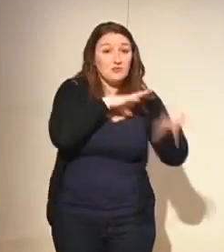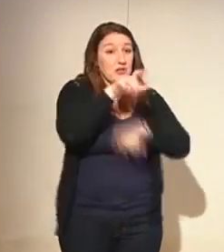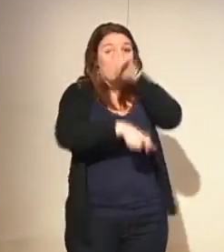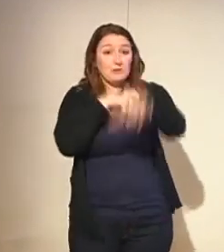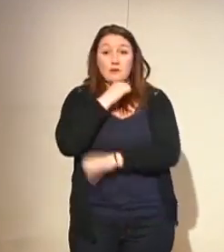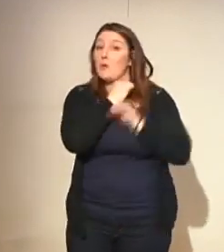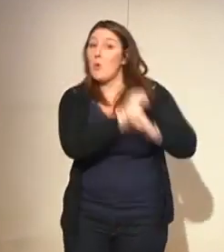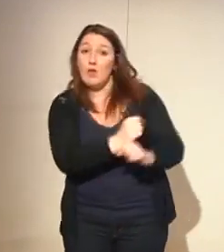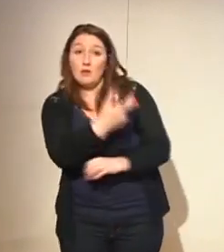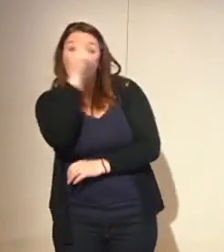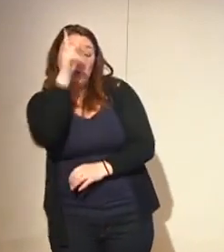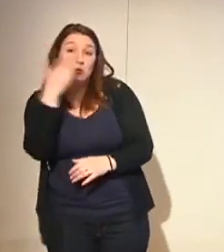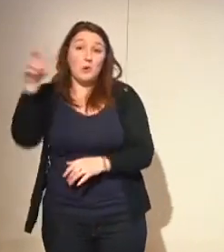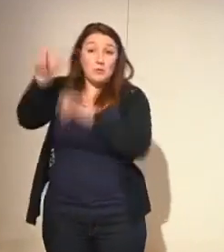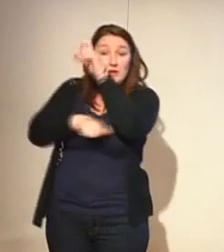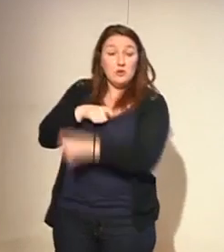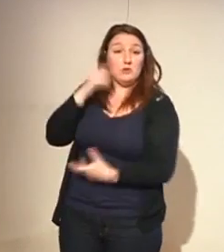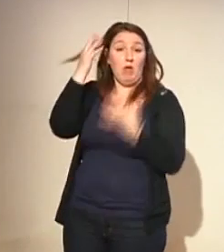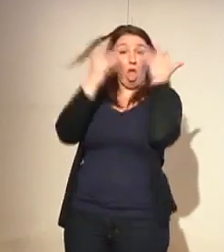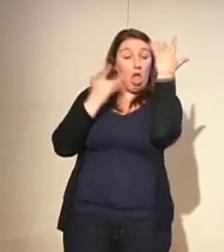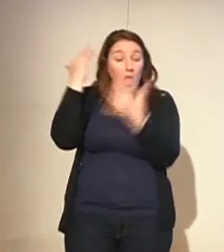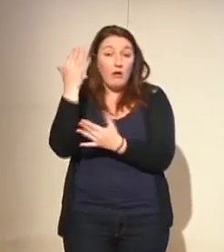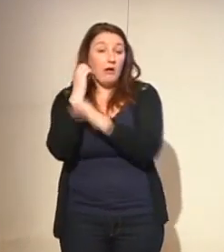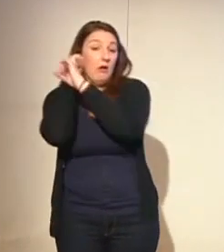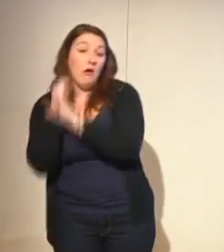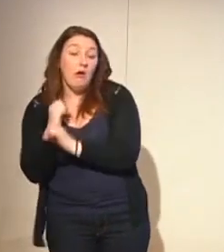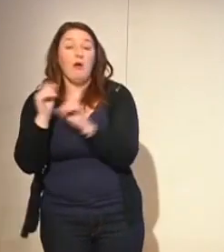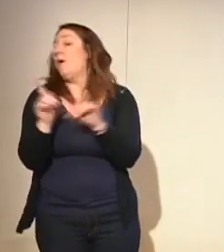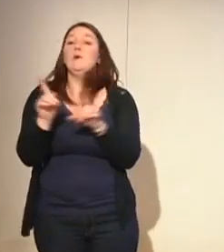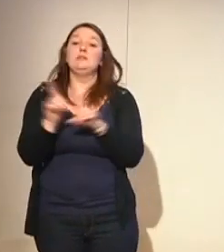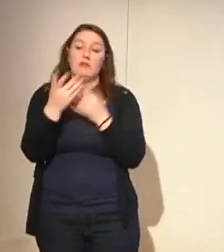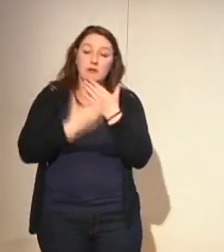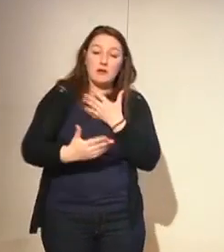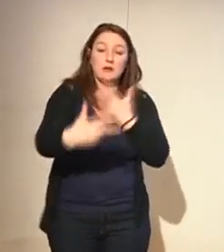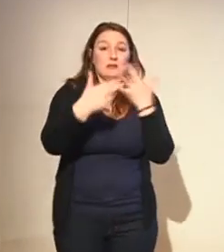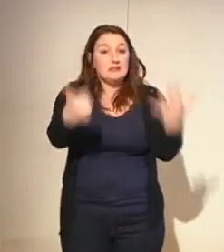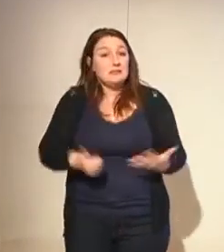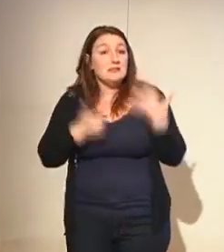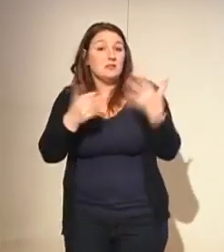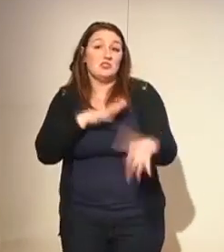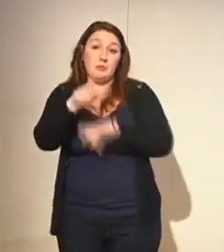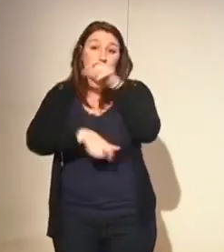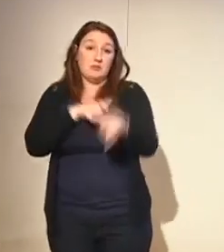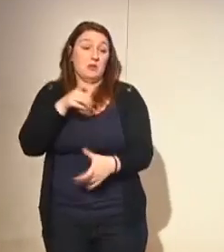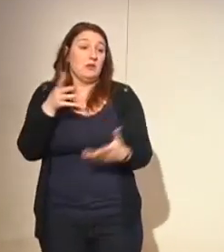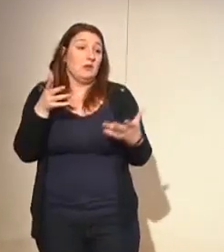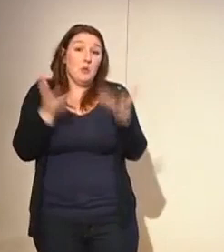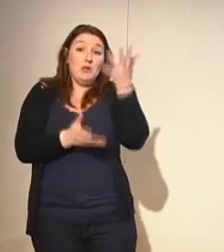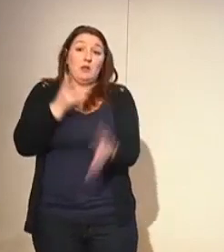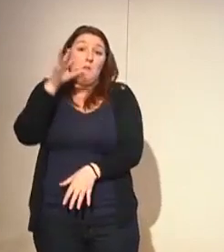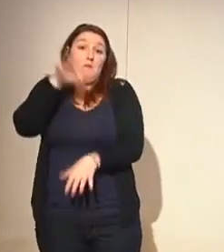d'autres que certains ont des soucis qui leur pèsent aussi que au cours de ce mandat certains seront également touchés par la maladie et que ça changera